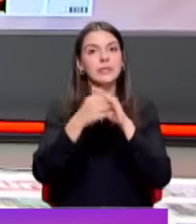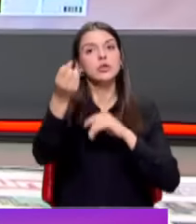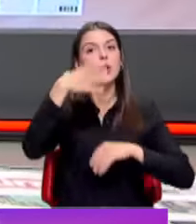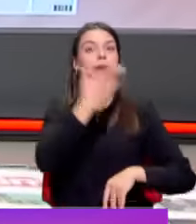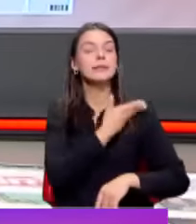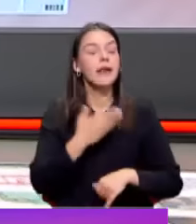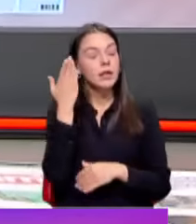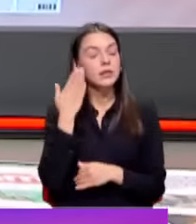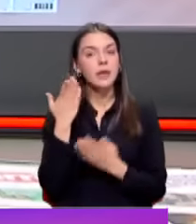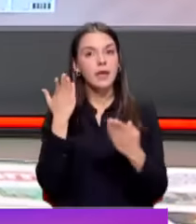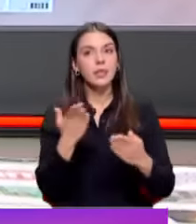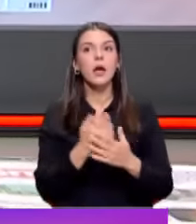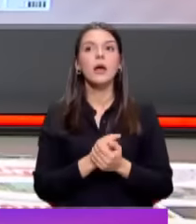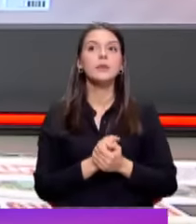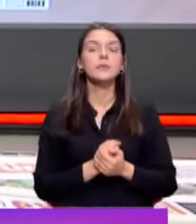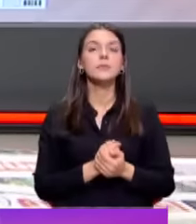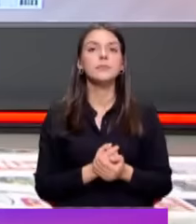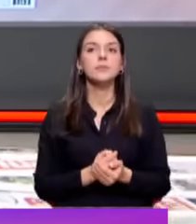sevgili izleyenler.